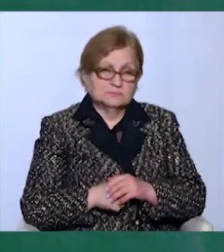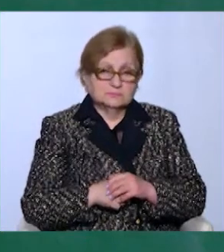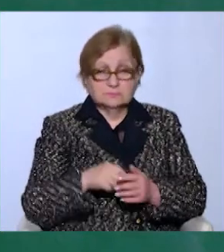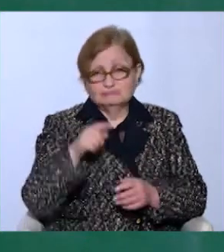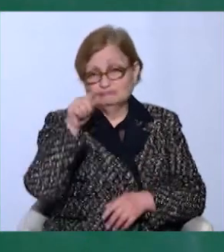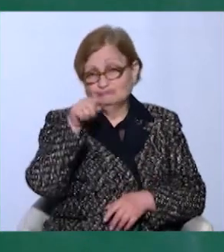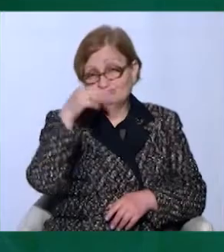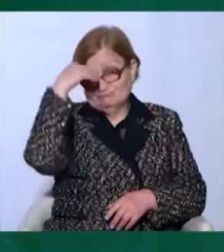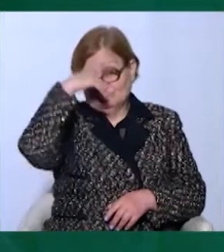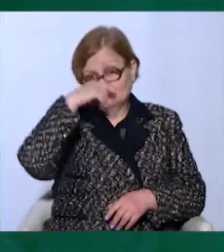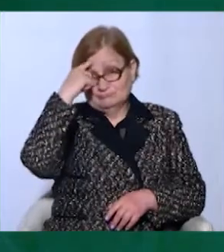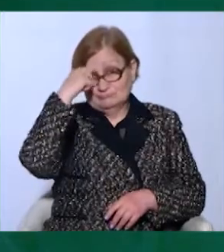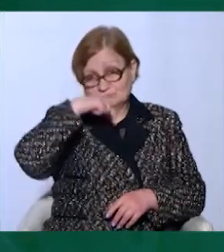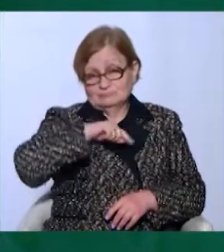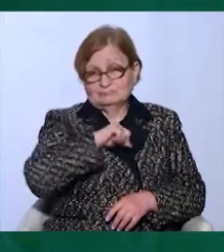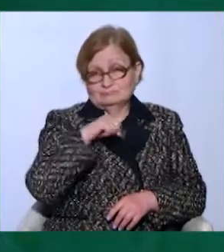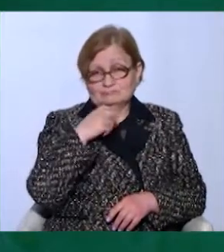გაგეცინებათ შეიძლება თქვენ, მაგრამ